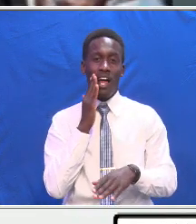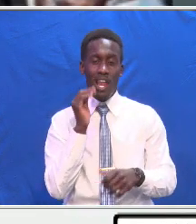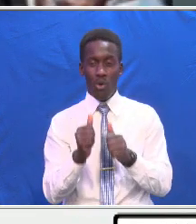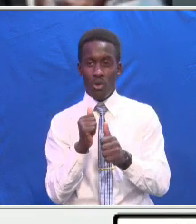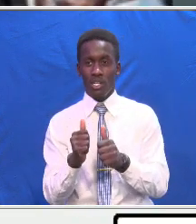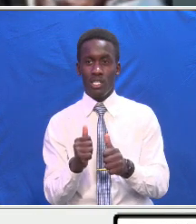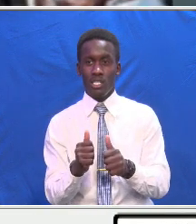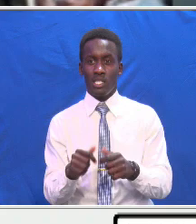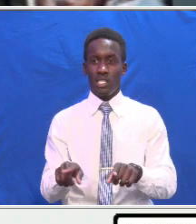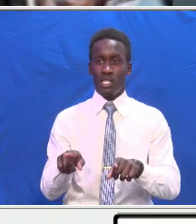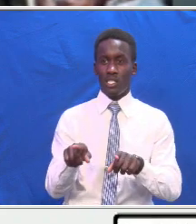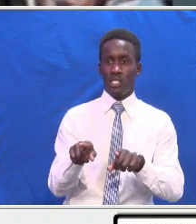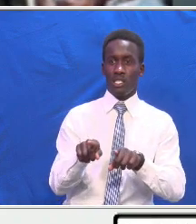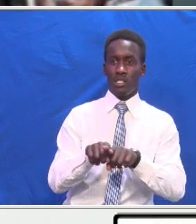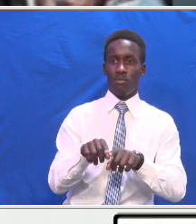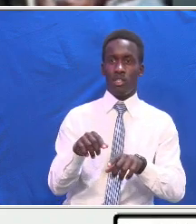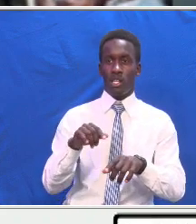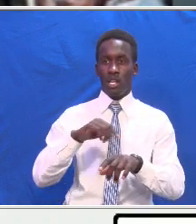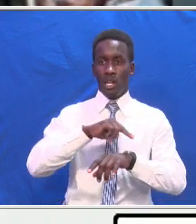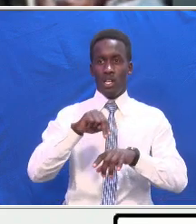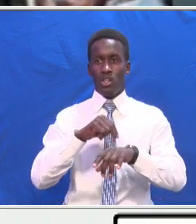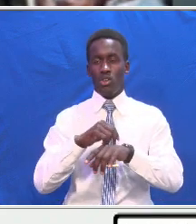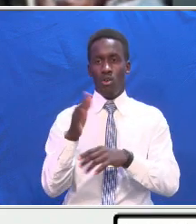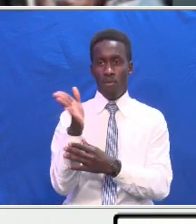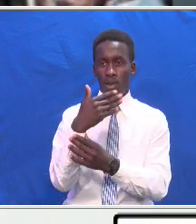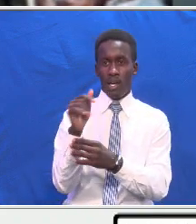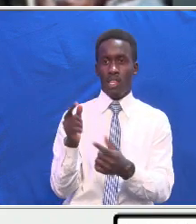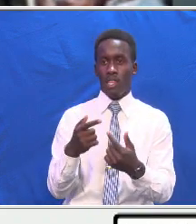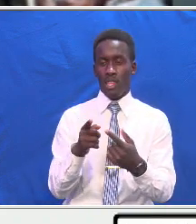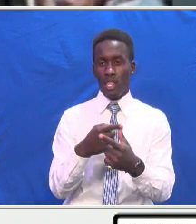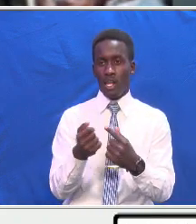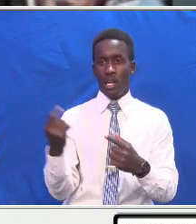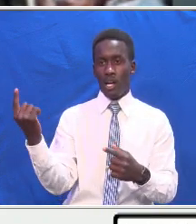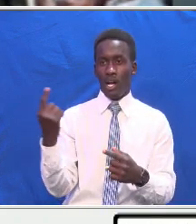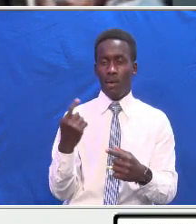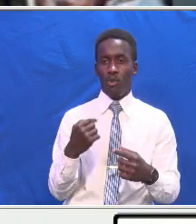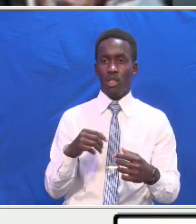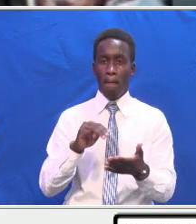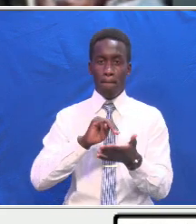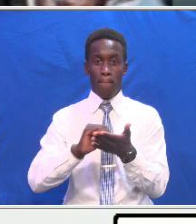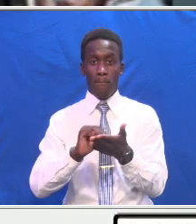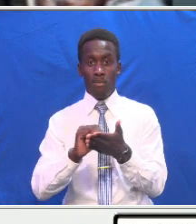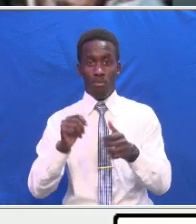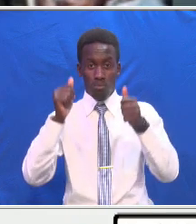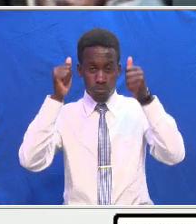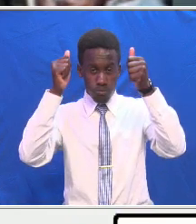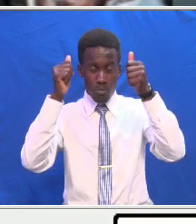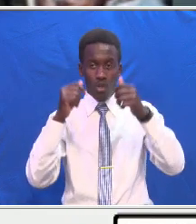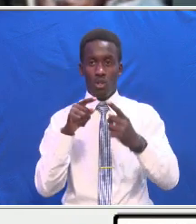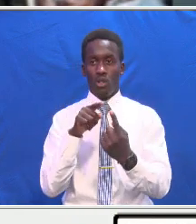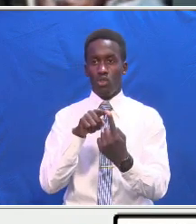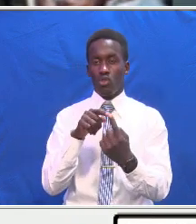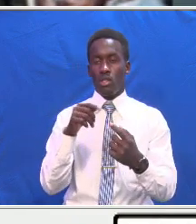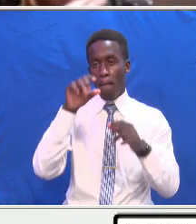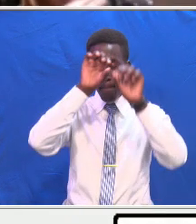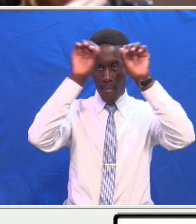na kuzisambaza mtandaoni, na kuleta mabango yenye ujumbe kwa Rais William Ruto. Mwanaharakati huyo